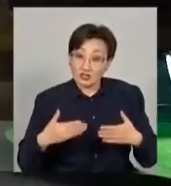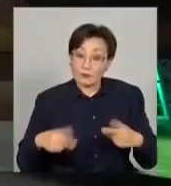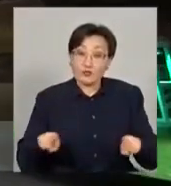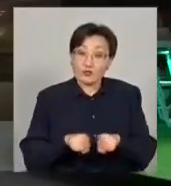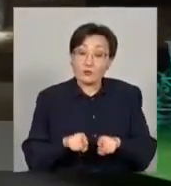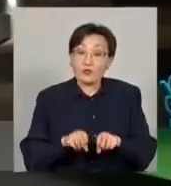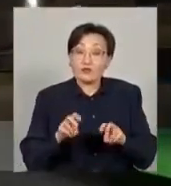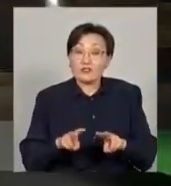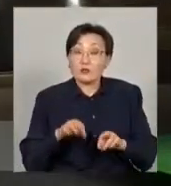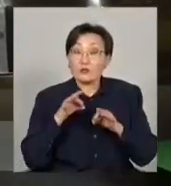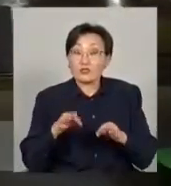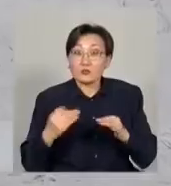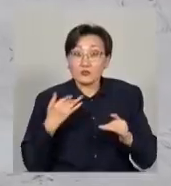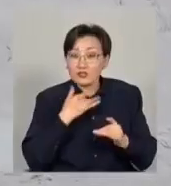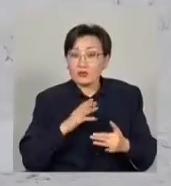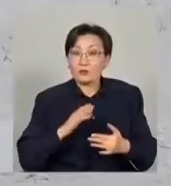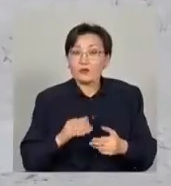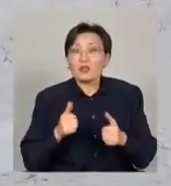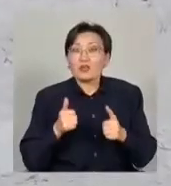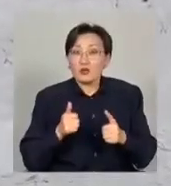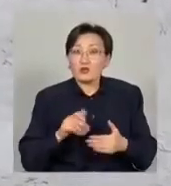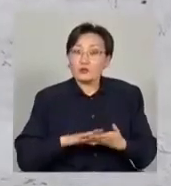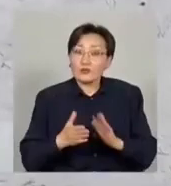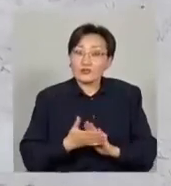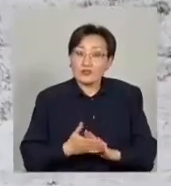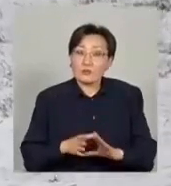Также нумерологи предсказывают много положительных моментов,